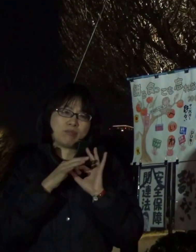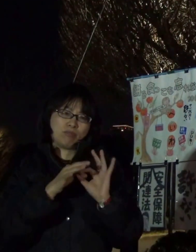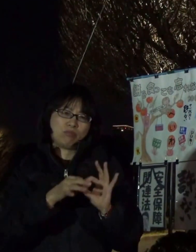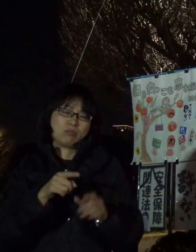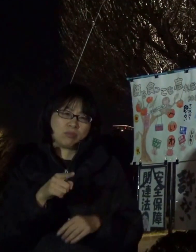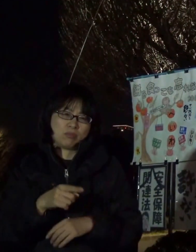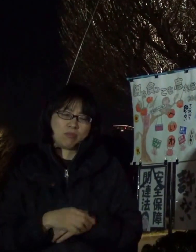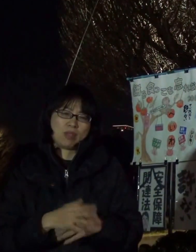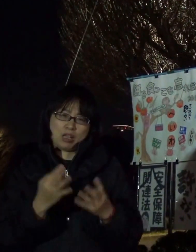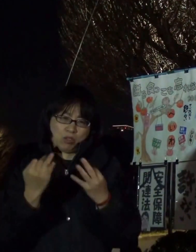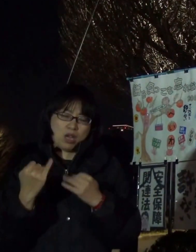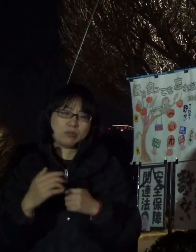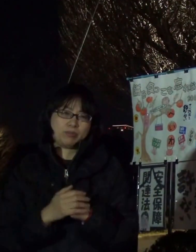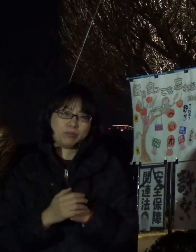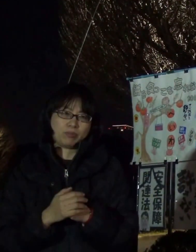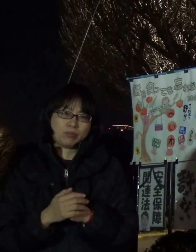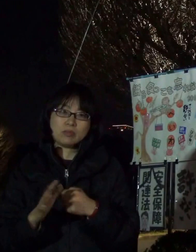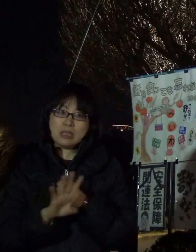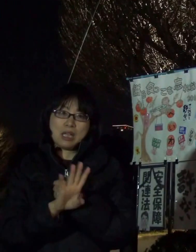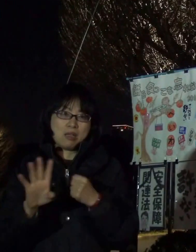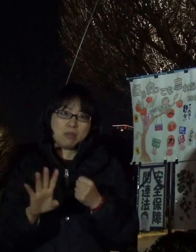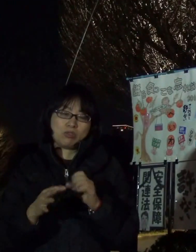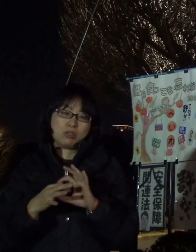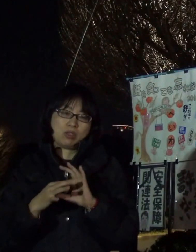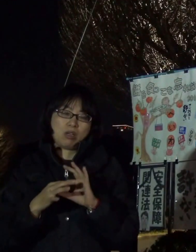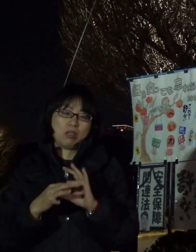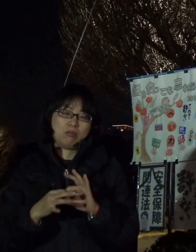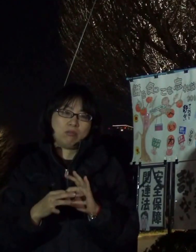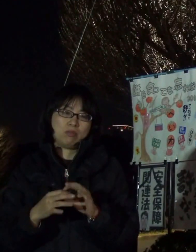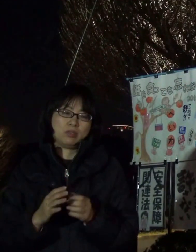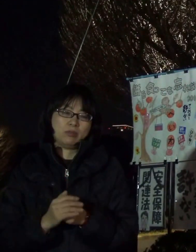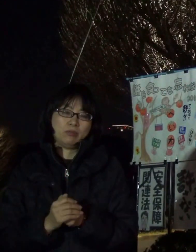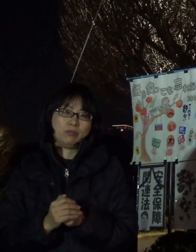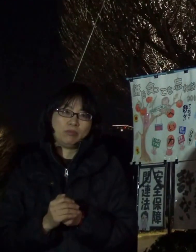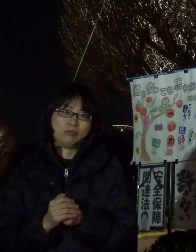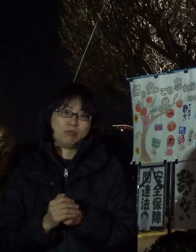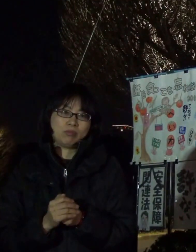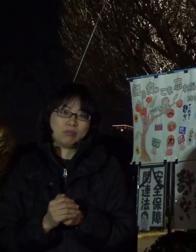原発に絡めて言えばいいですよね。